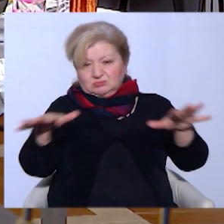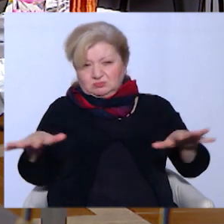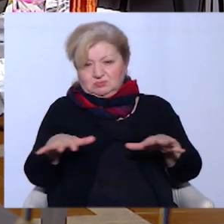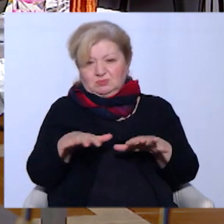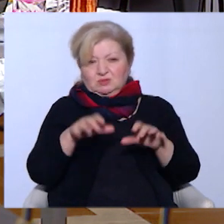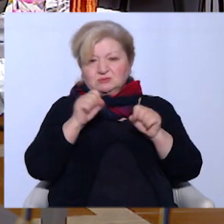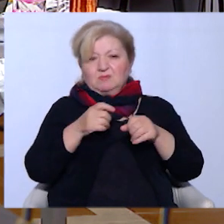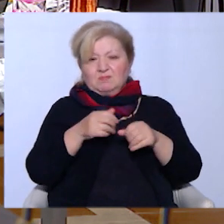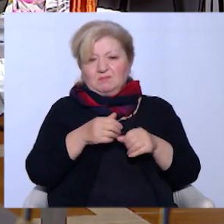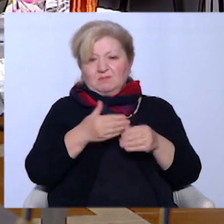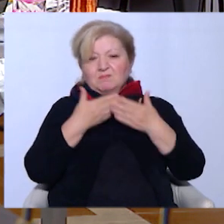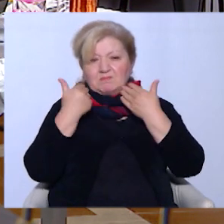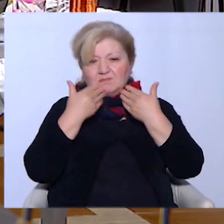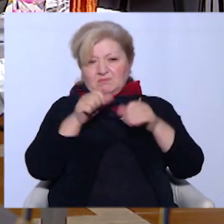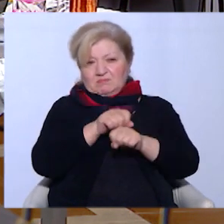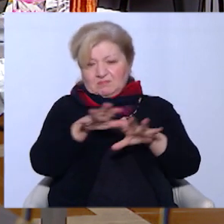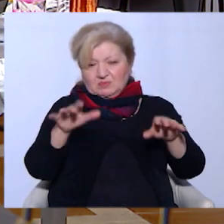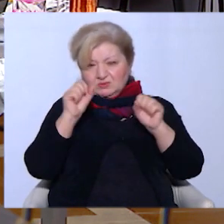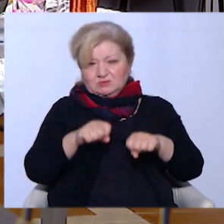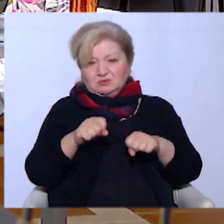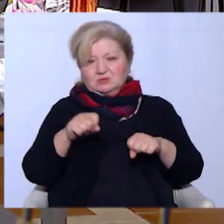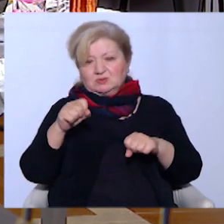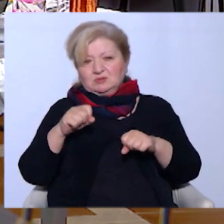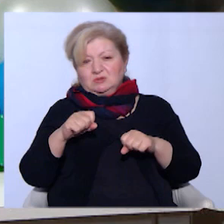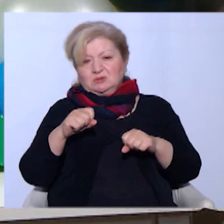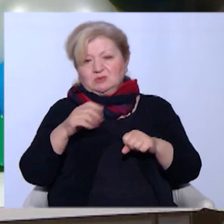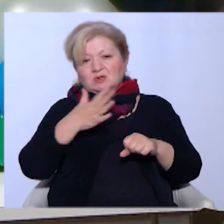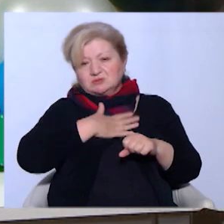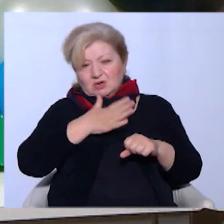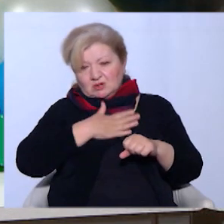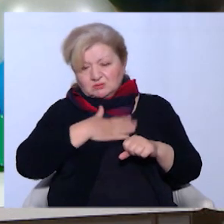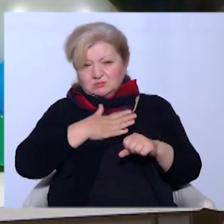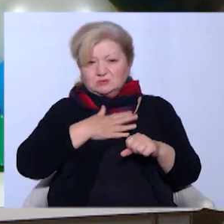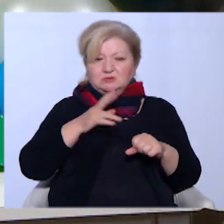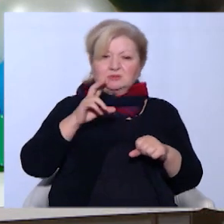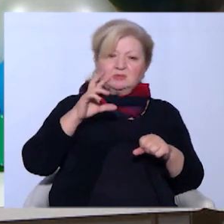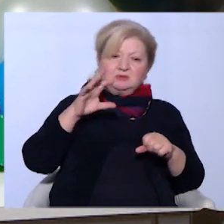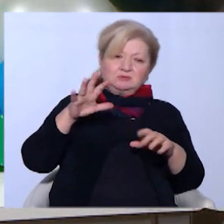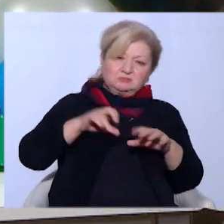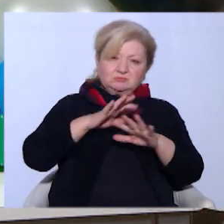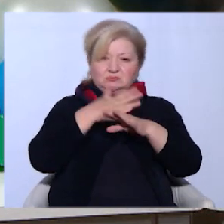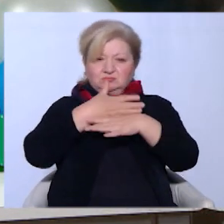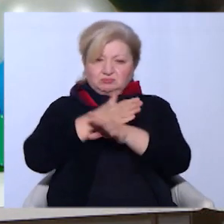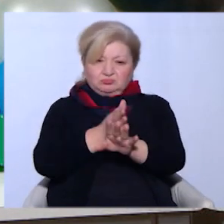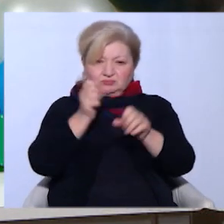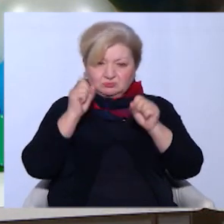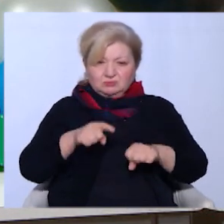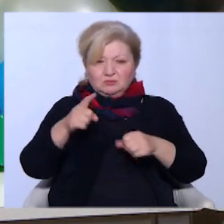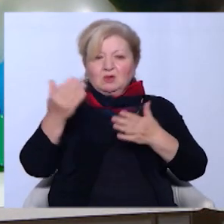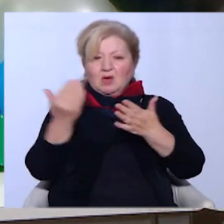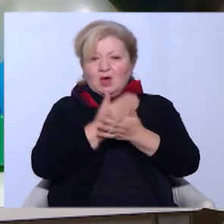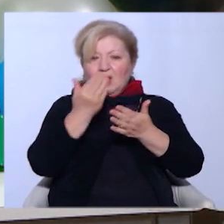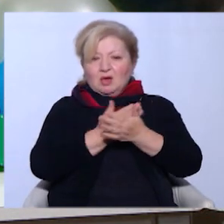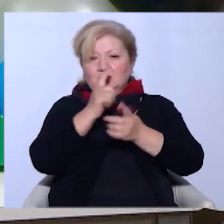მარტივ ნივთიერებებად, წყალბადად და ჟანგბადად. და ამ დროს მოლეკულა კი გარდაიქმნა ახალ ნივთიერებებად,